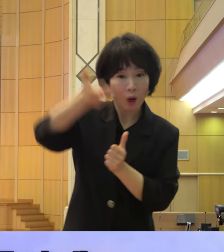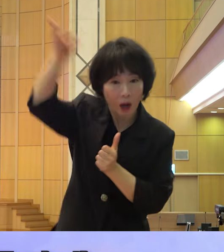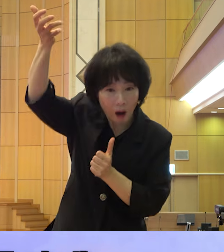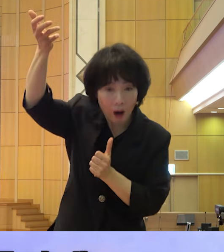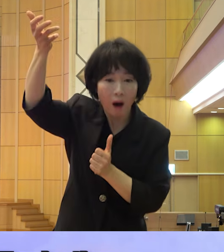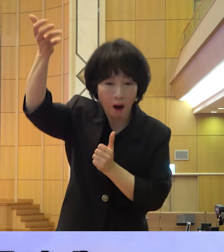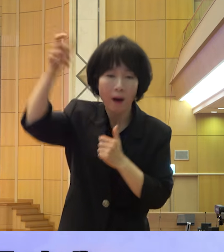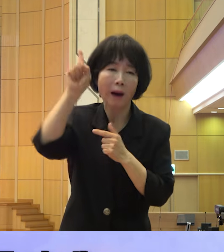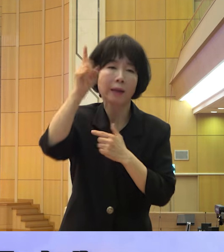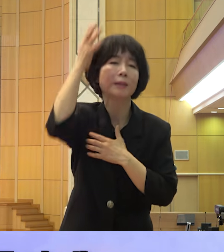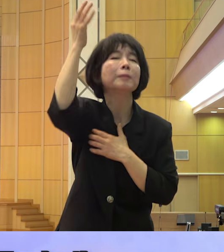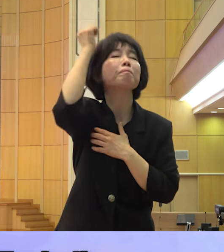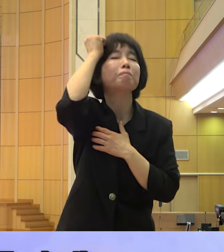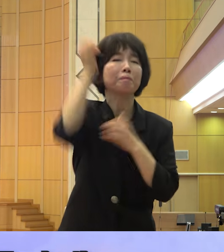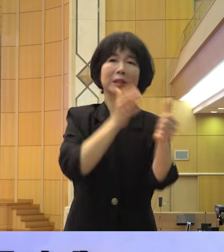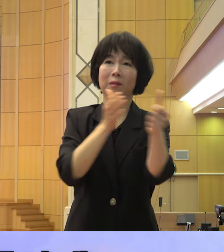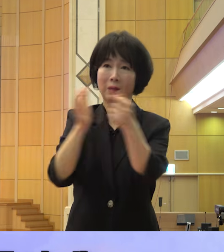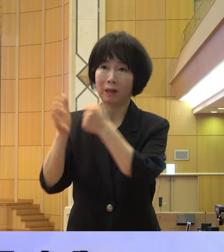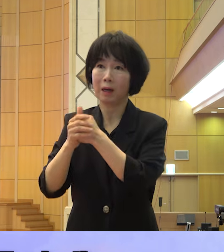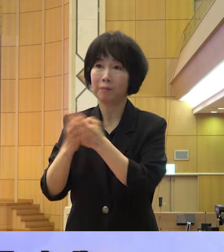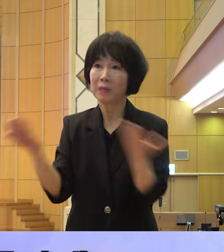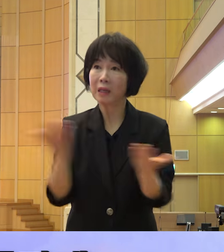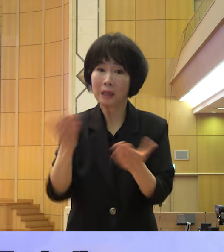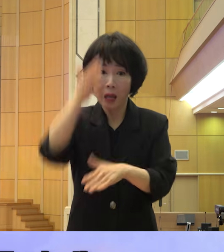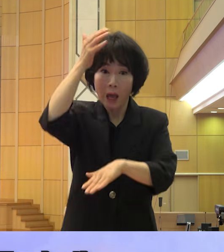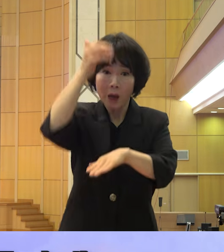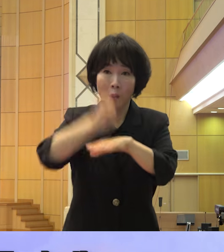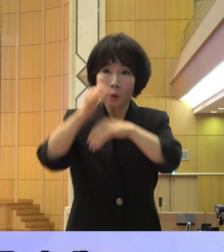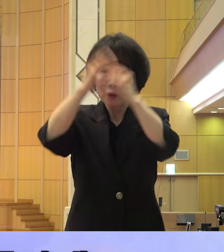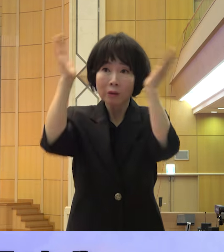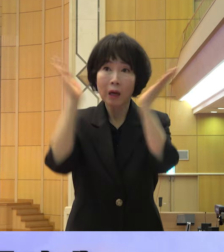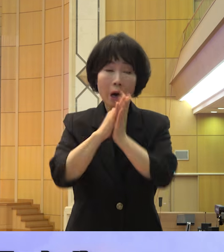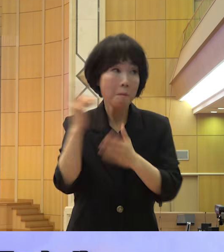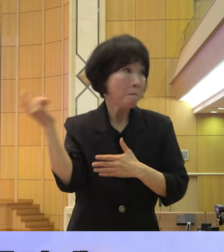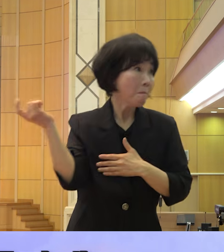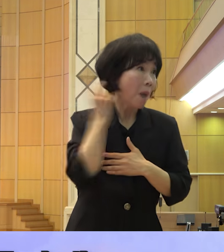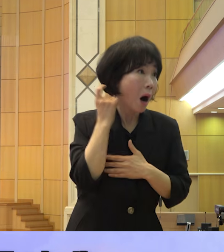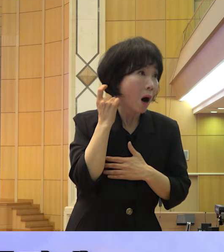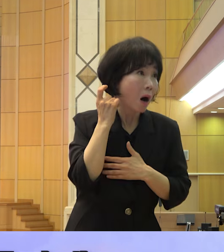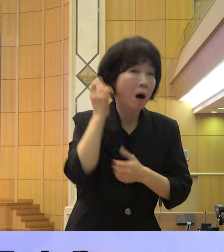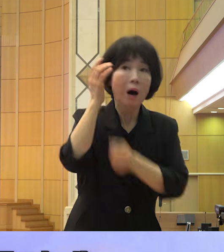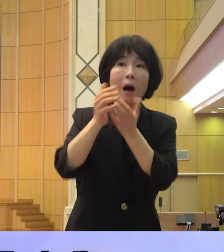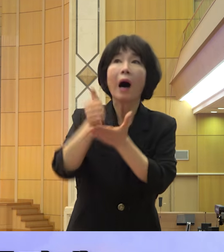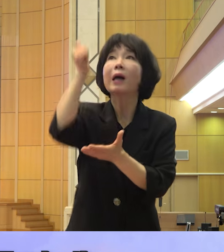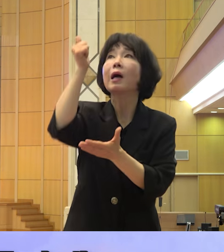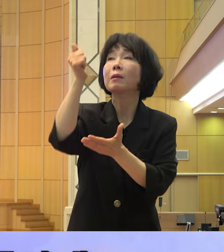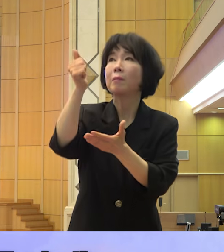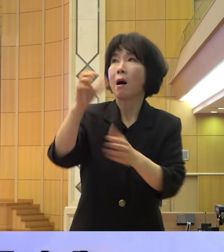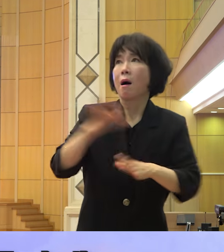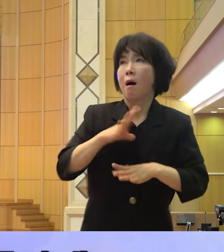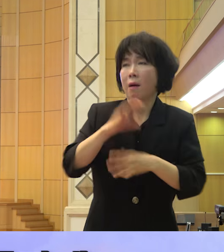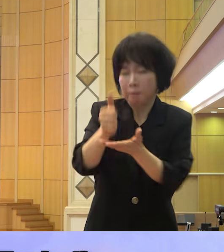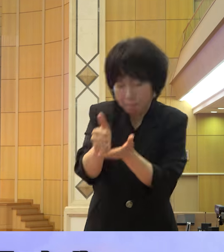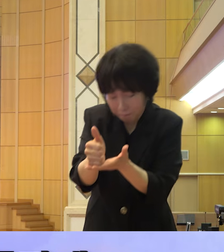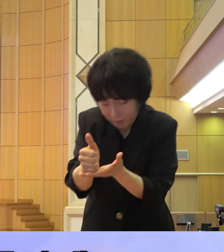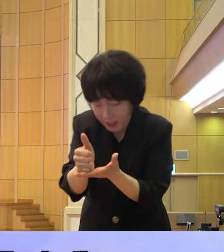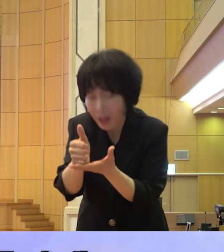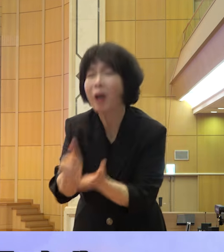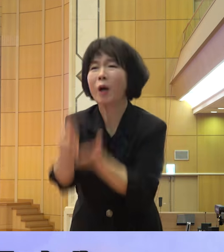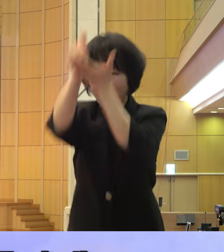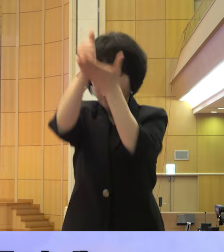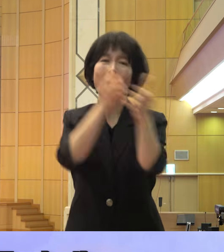것 기억하라 말씀했는데, 일의 결국을 다 들었으니 하나님을 경외하고